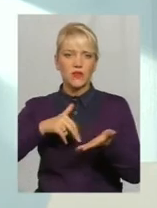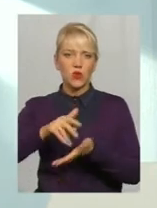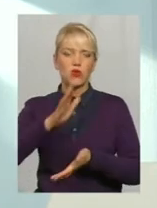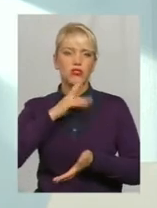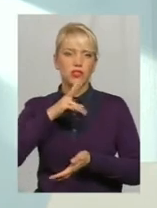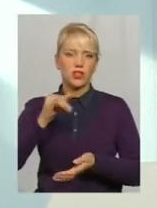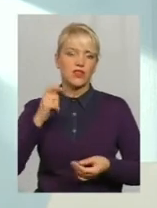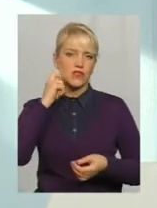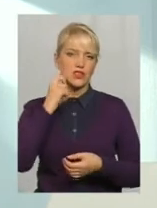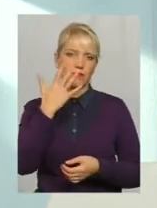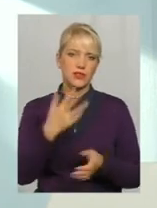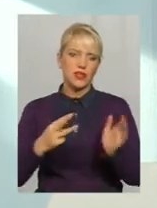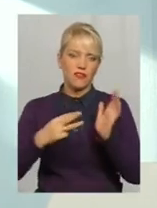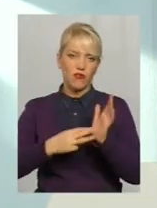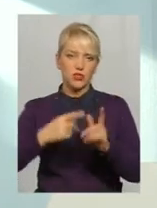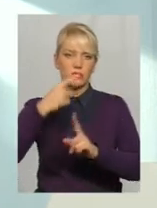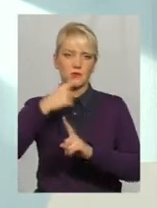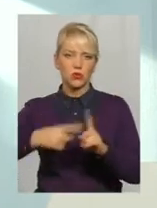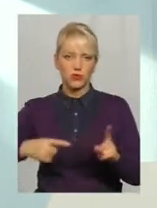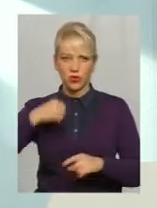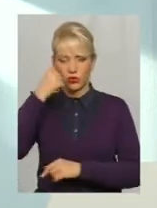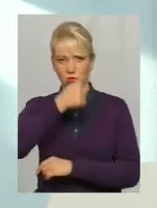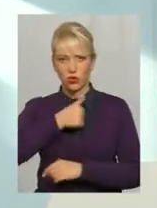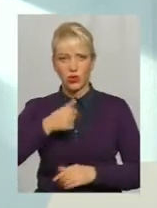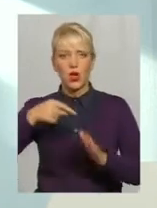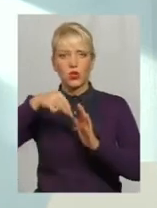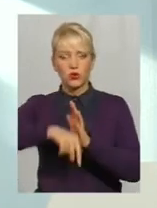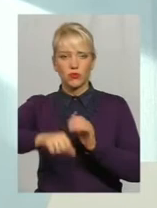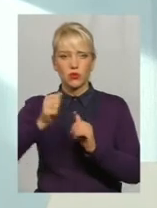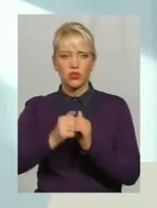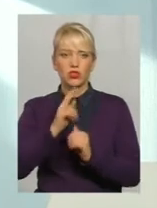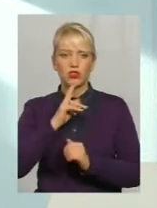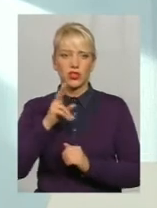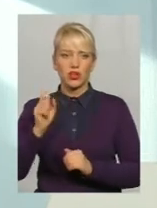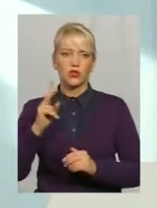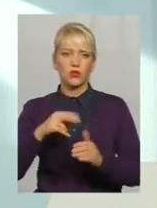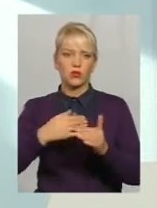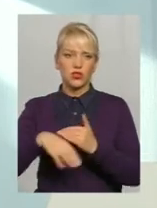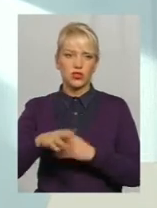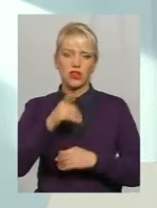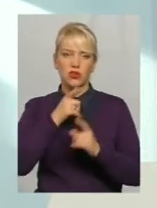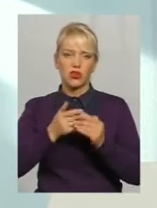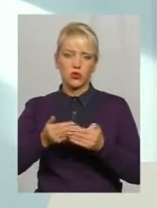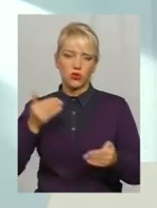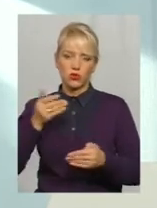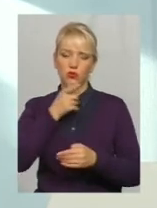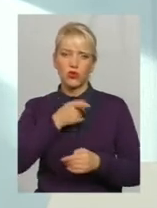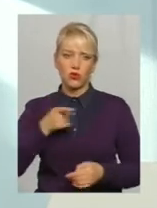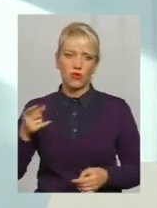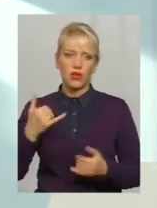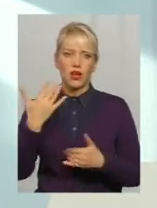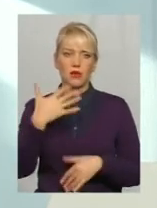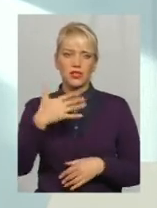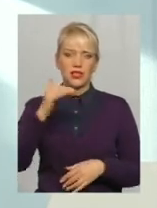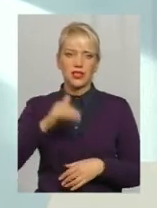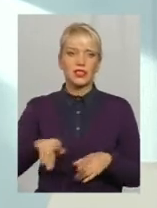віці 58,5 років. Тобто кожна жінка, яка пішла достроково, їх теж у нас близько 5 тисяч таких